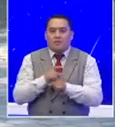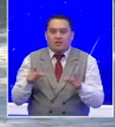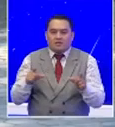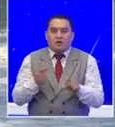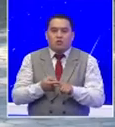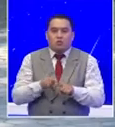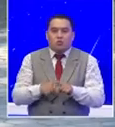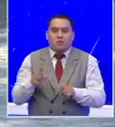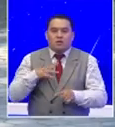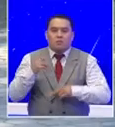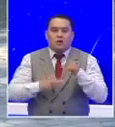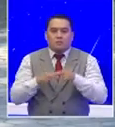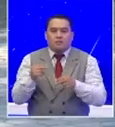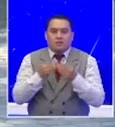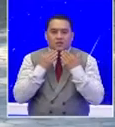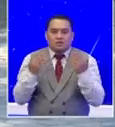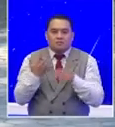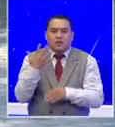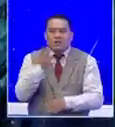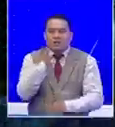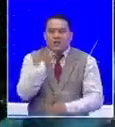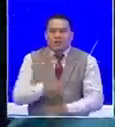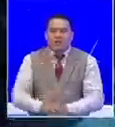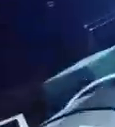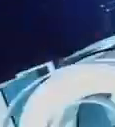которые у нас были построены за последние 5 лет.